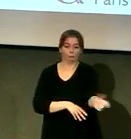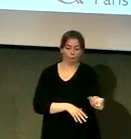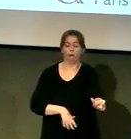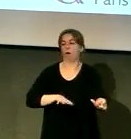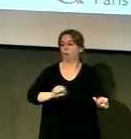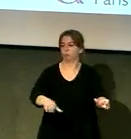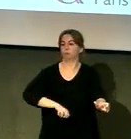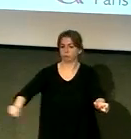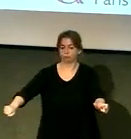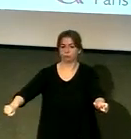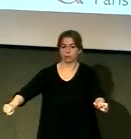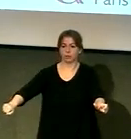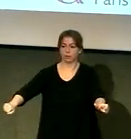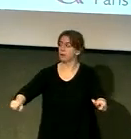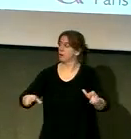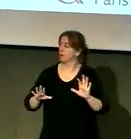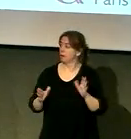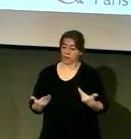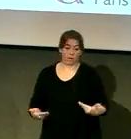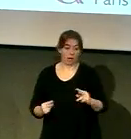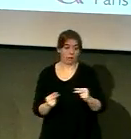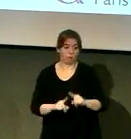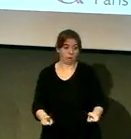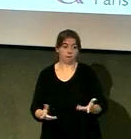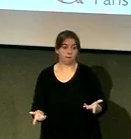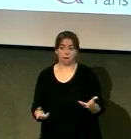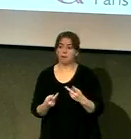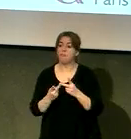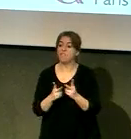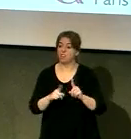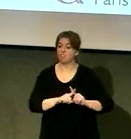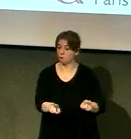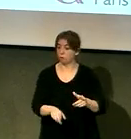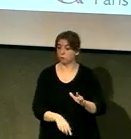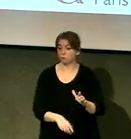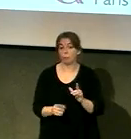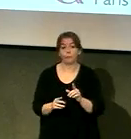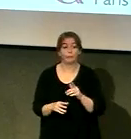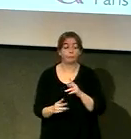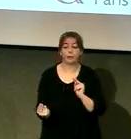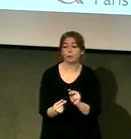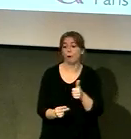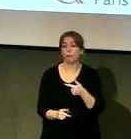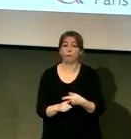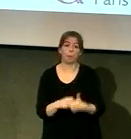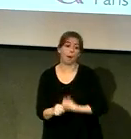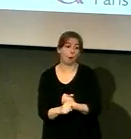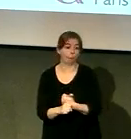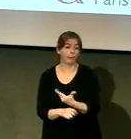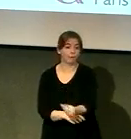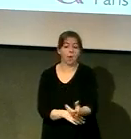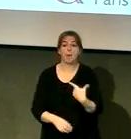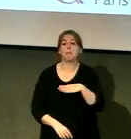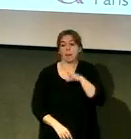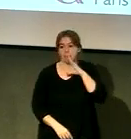pas dans la même ville. Là, ils ne se voient pas, les enfants, ils se voient une fois de temps en temps, une fois par an, ou quelque chose comme ça. Et la